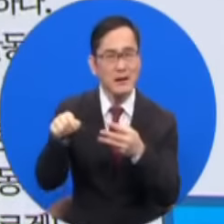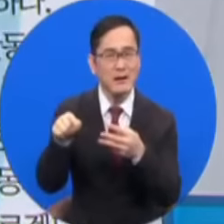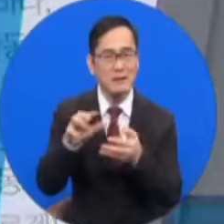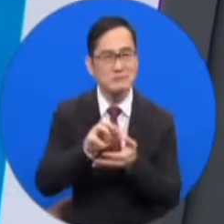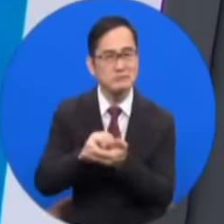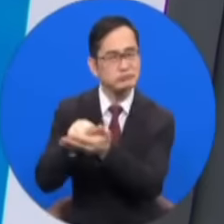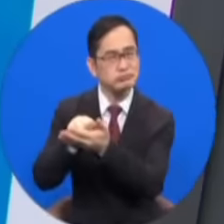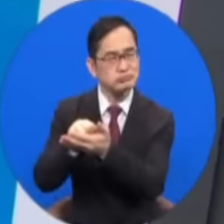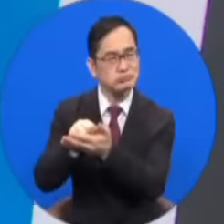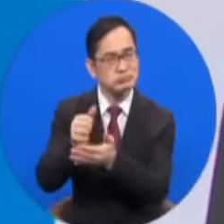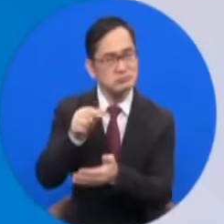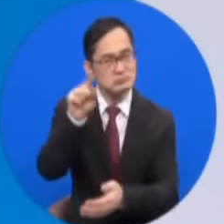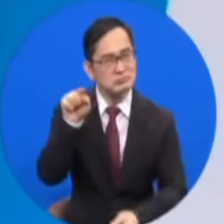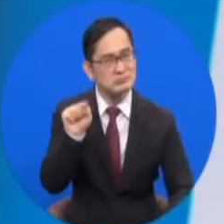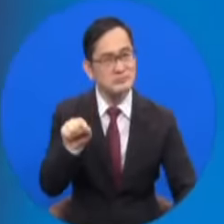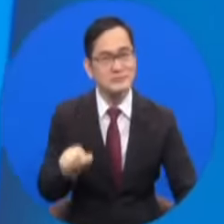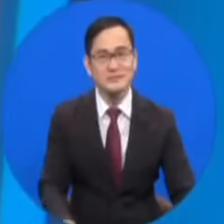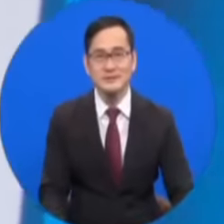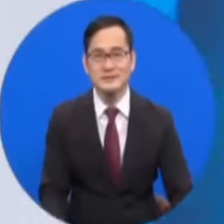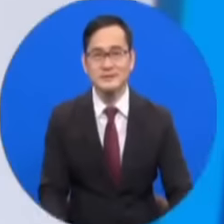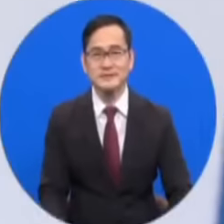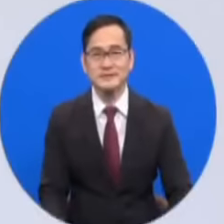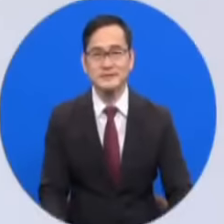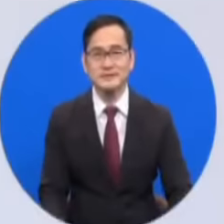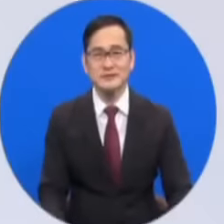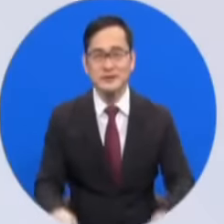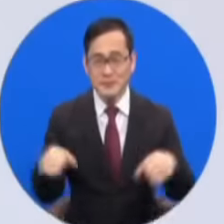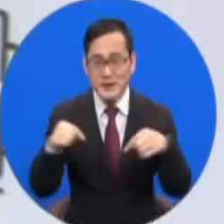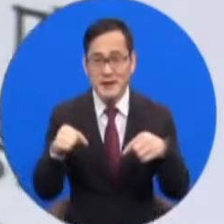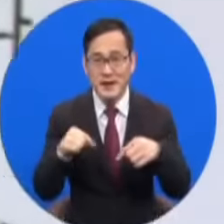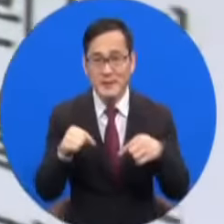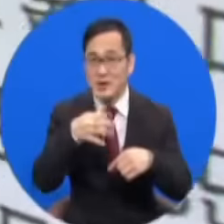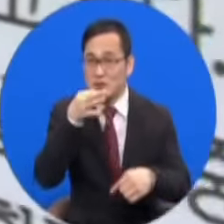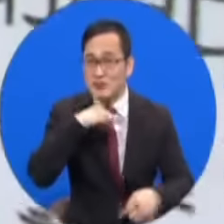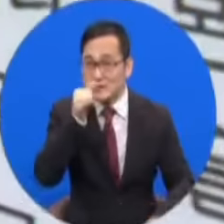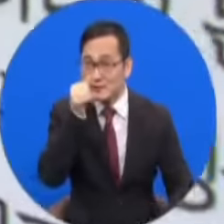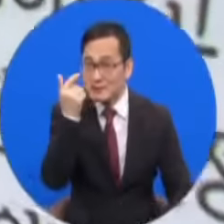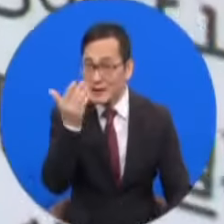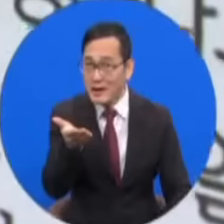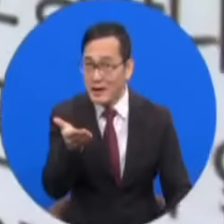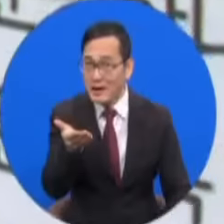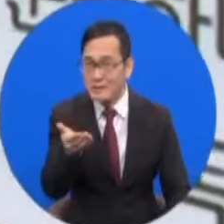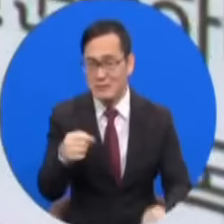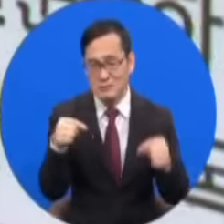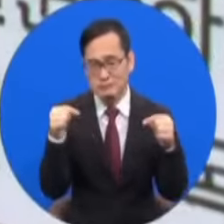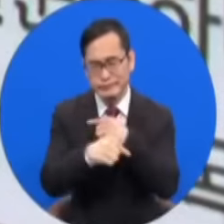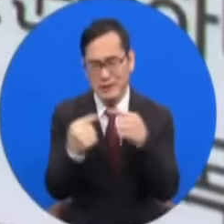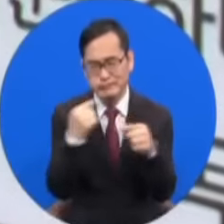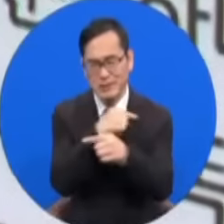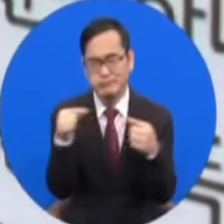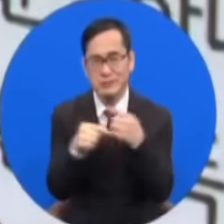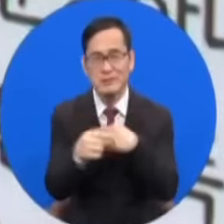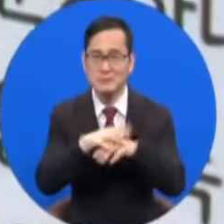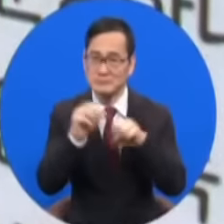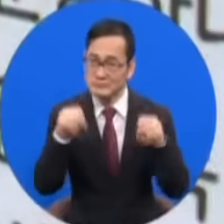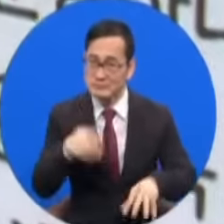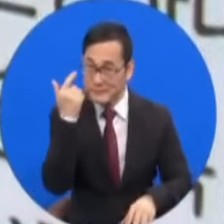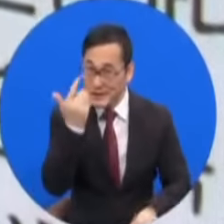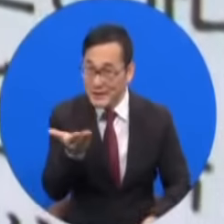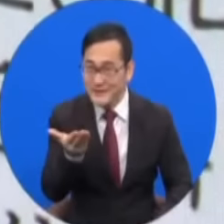합니다 과연 오늘 면담에 양쪽에 선거가 있을까 아니면 만나서 차만 마시고 오는 것에일까요 잠시 후에 이야기